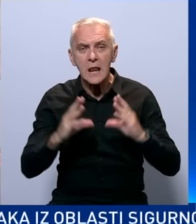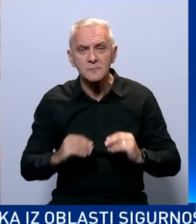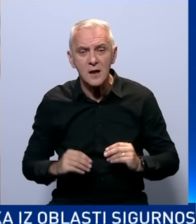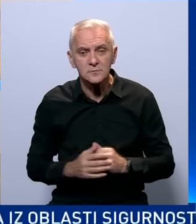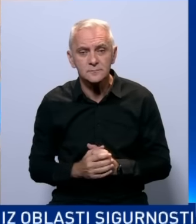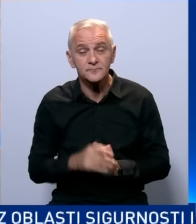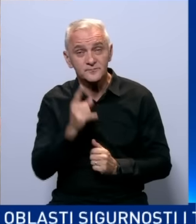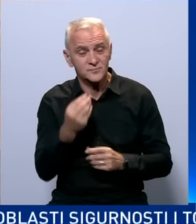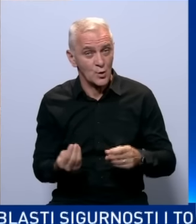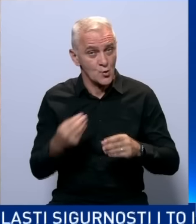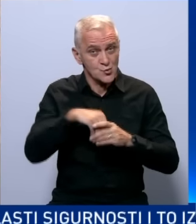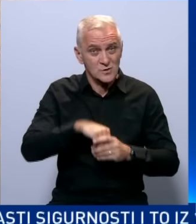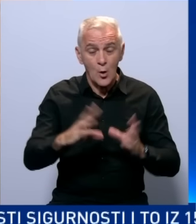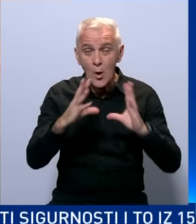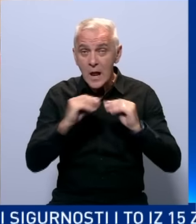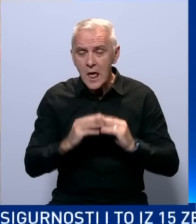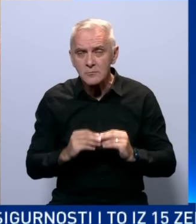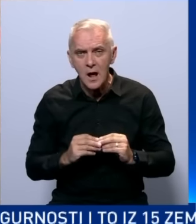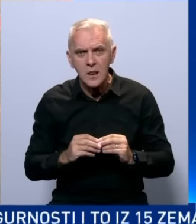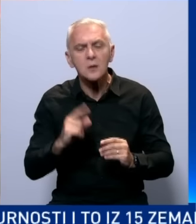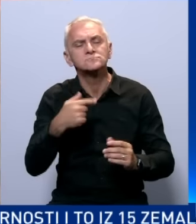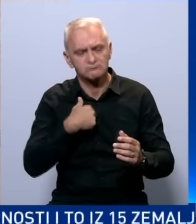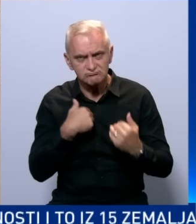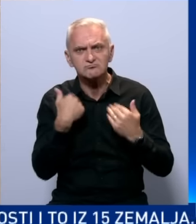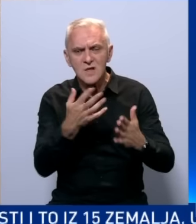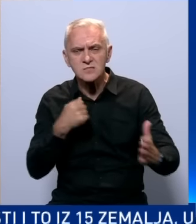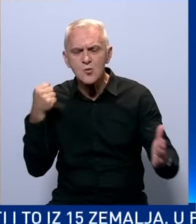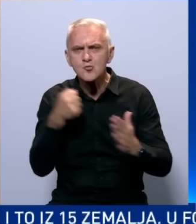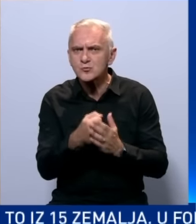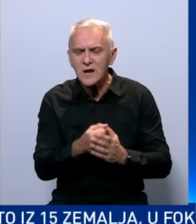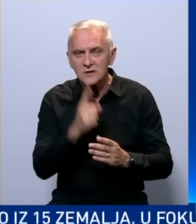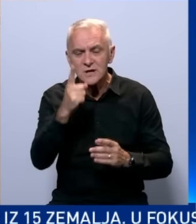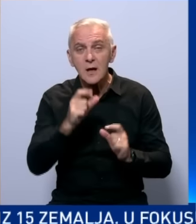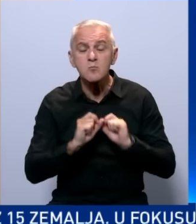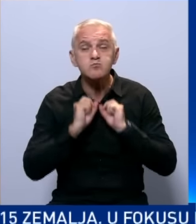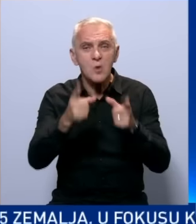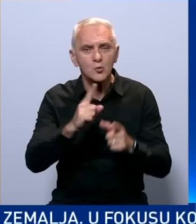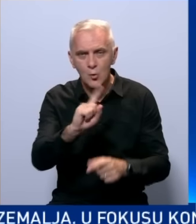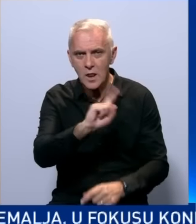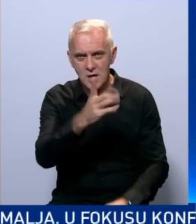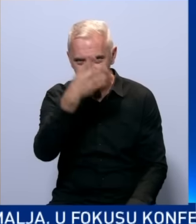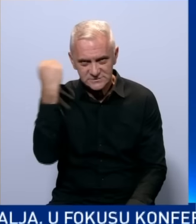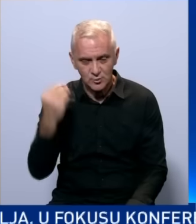Također, dodao je da će Libanu zadati nezamisliv udarac, te poslati im poruku koju neće zaboraviti.